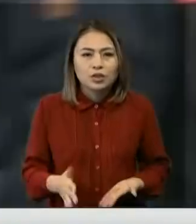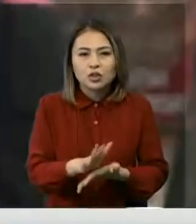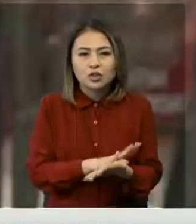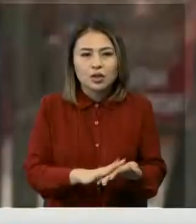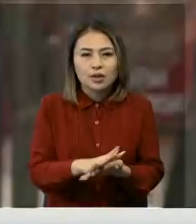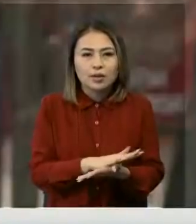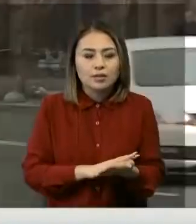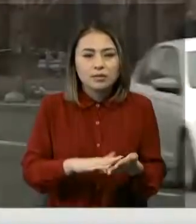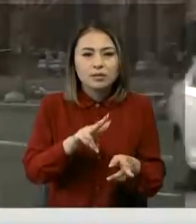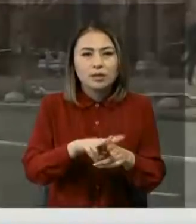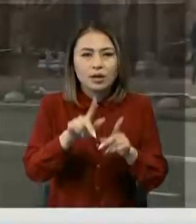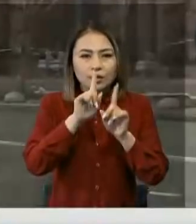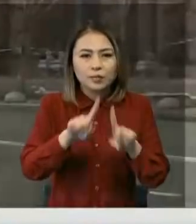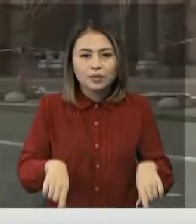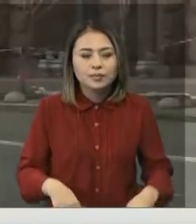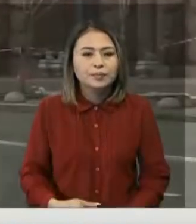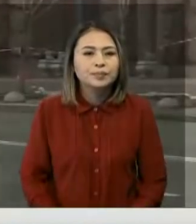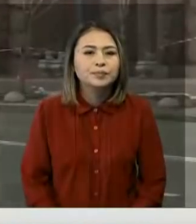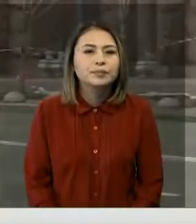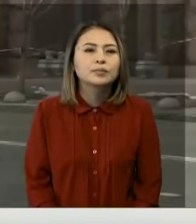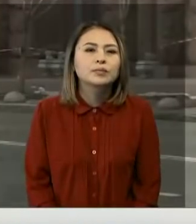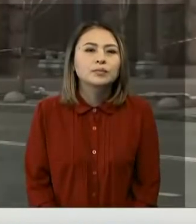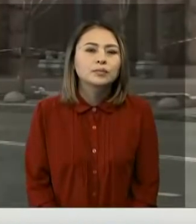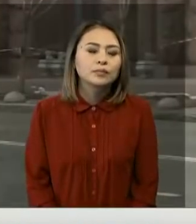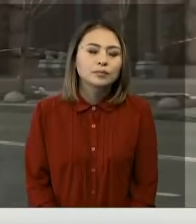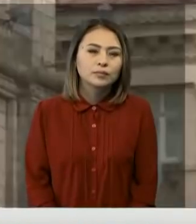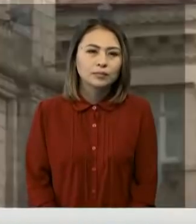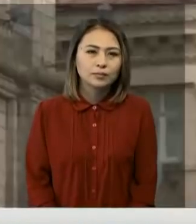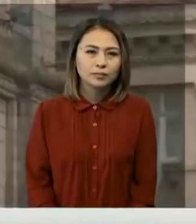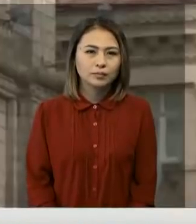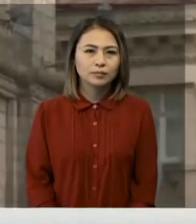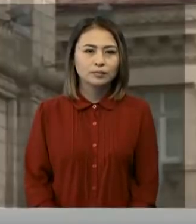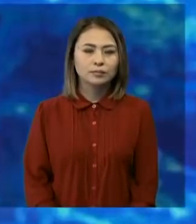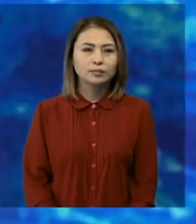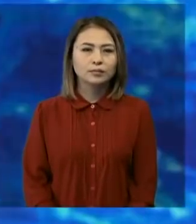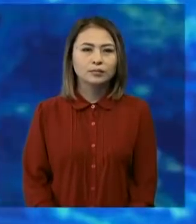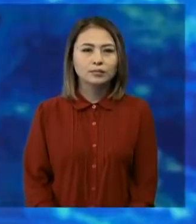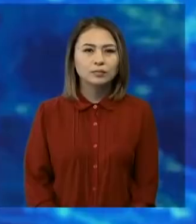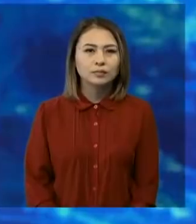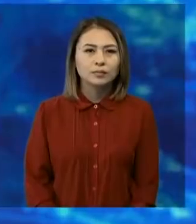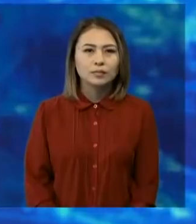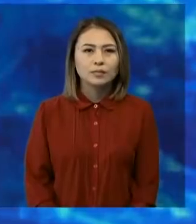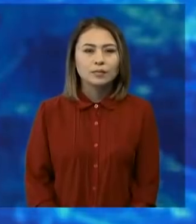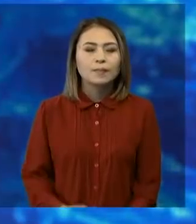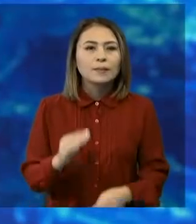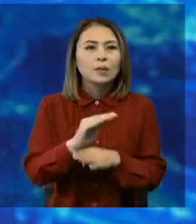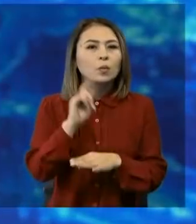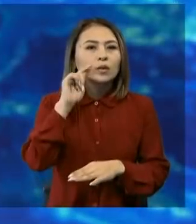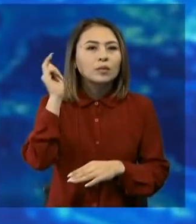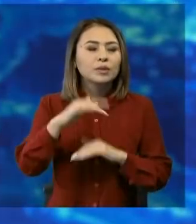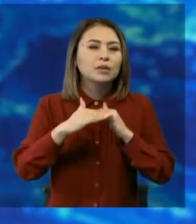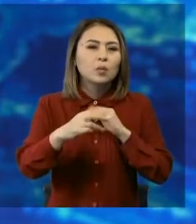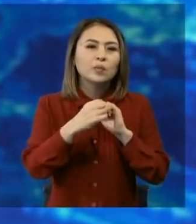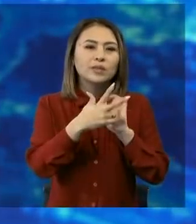өміріне еш әсер етпейді деп сендірді. Сондай-ақ,